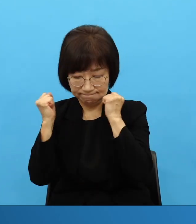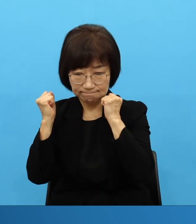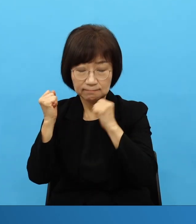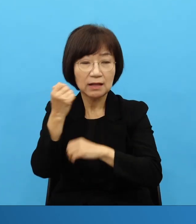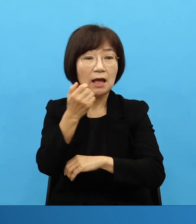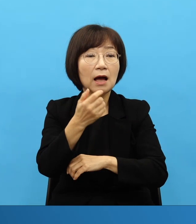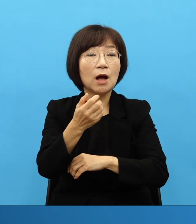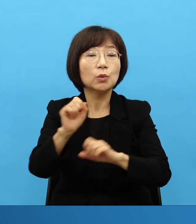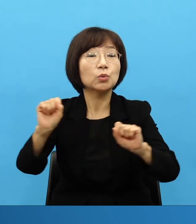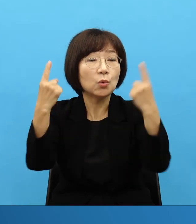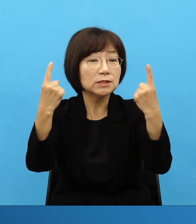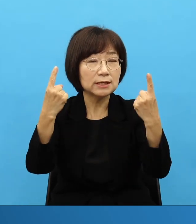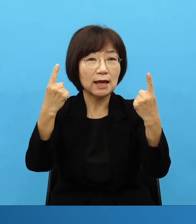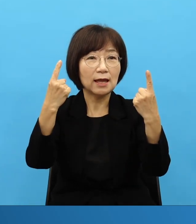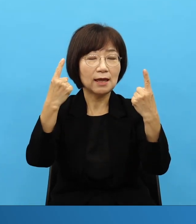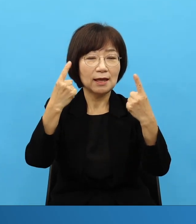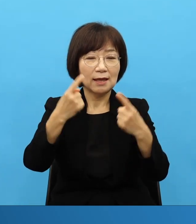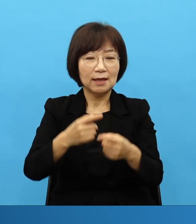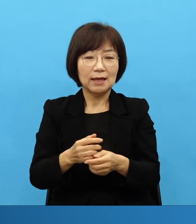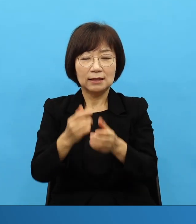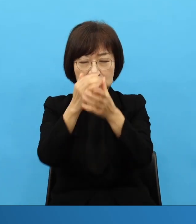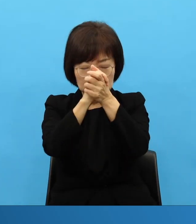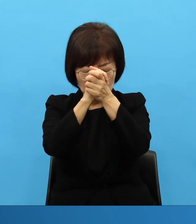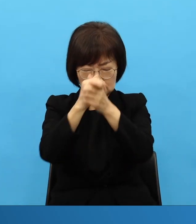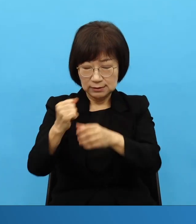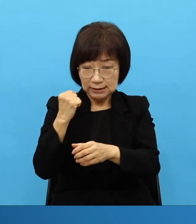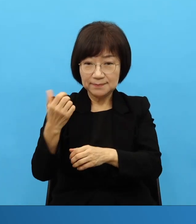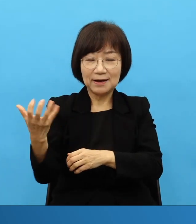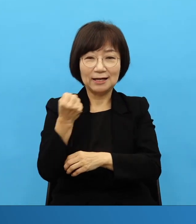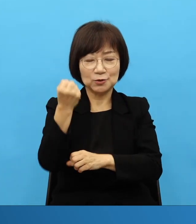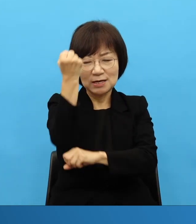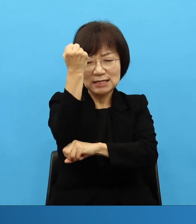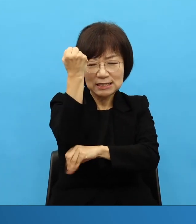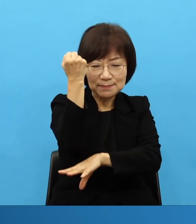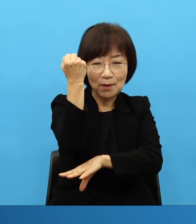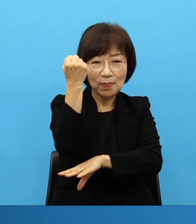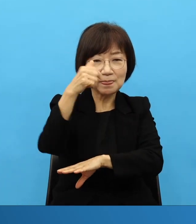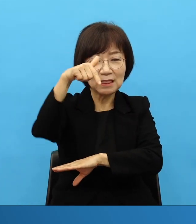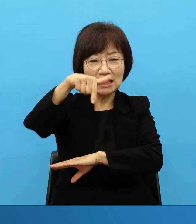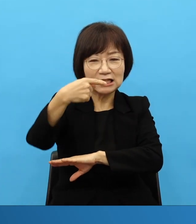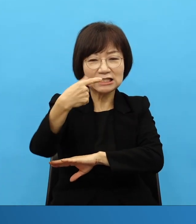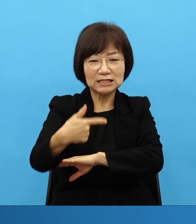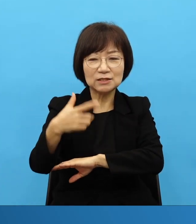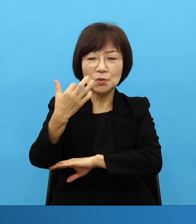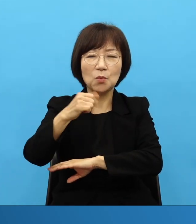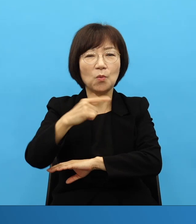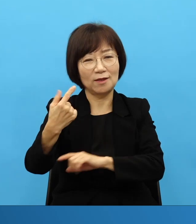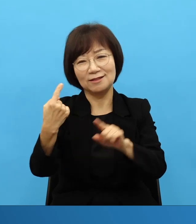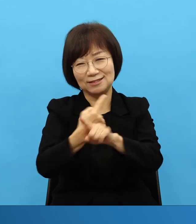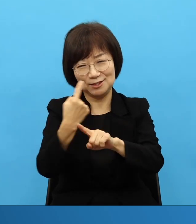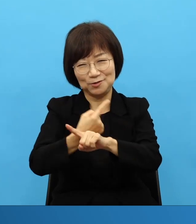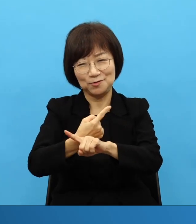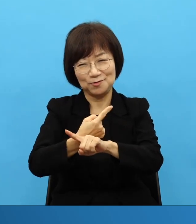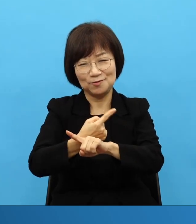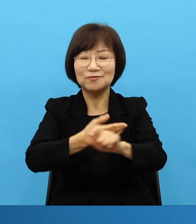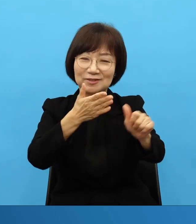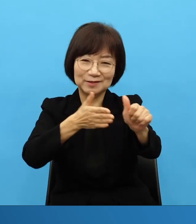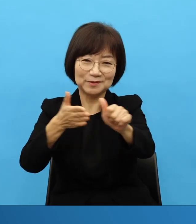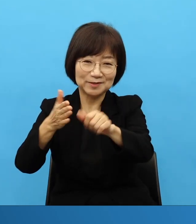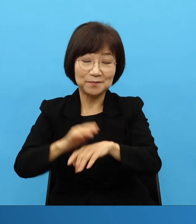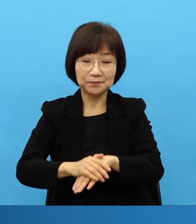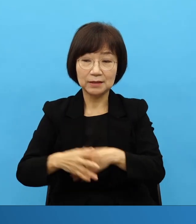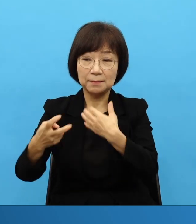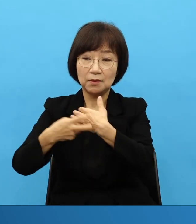you have to change and really heal the source 늘 with 그렇게 prayer. 얘기해주고 싶습니다. That's what I want to say to them. 의사 말을 안 들으면 안 돼요. 의사 말을 들어야